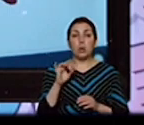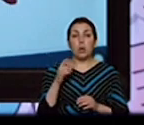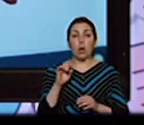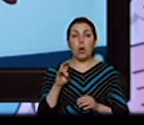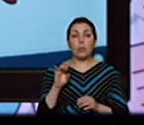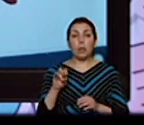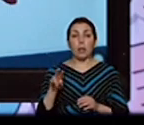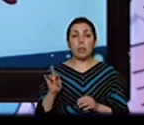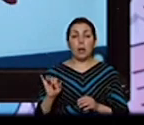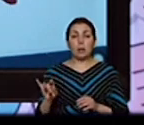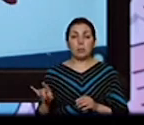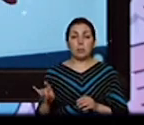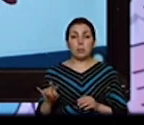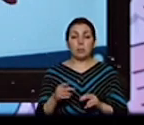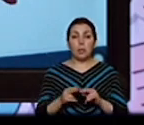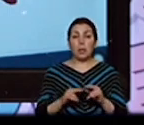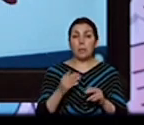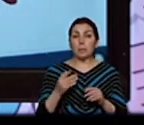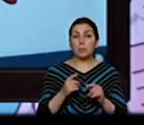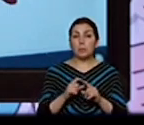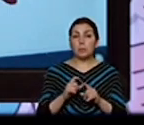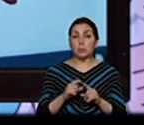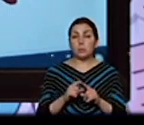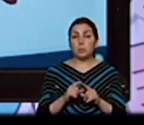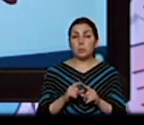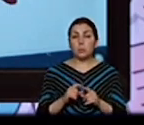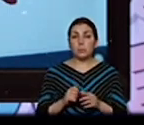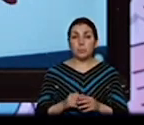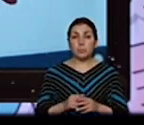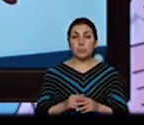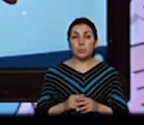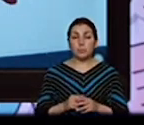choyxonalar. Demak, mana shu